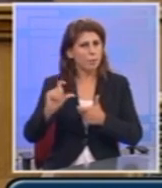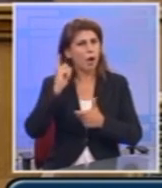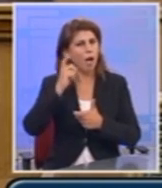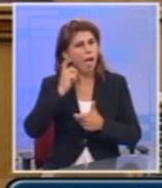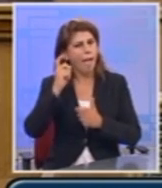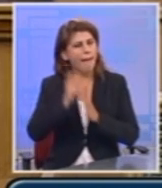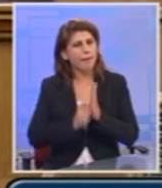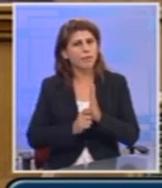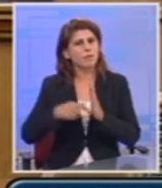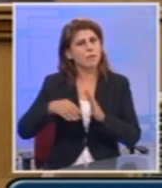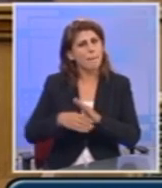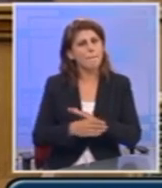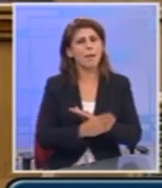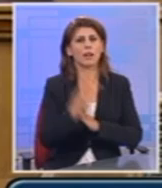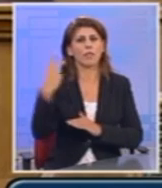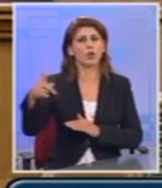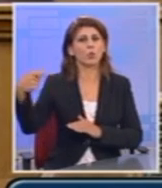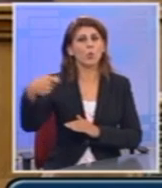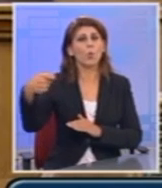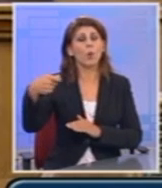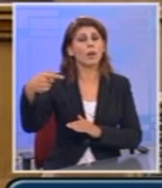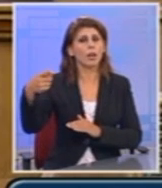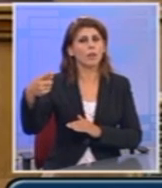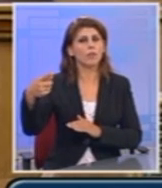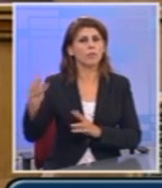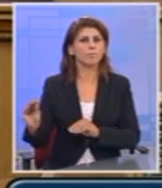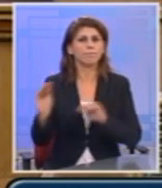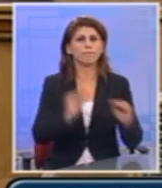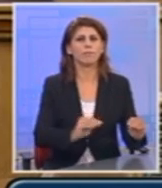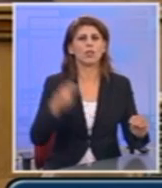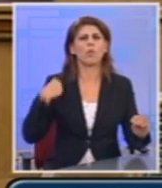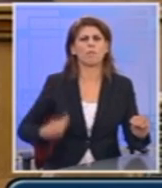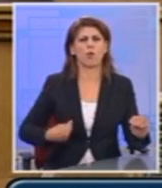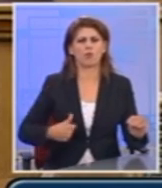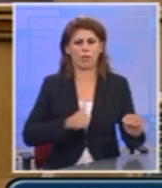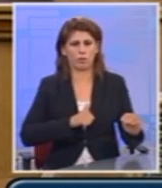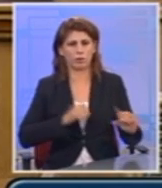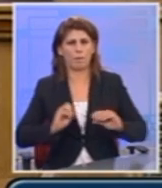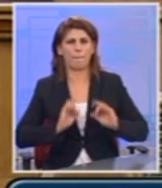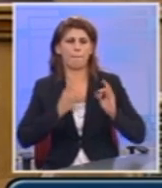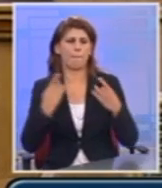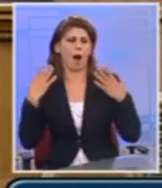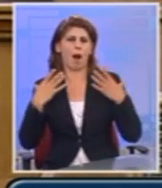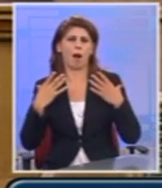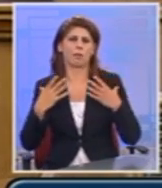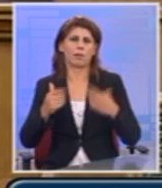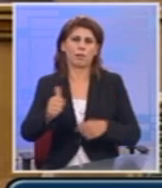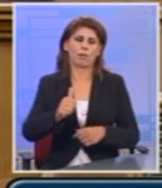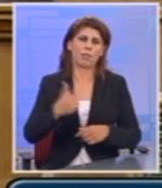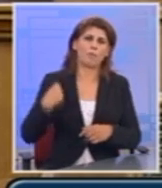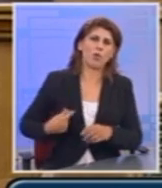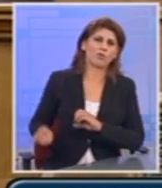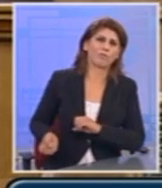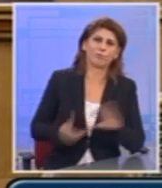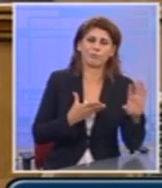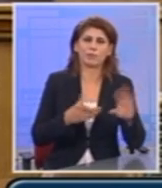περάσουν το ιστικό τους χρέος σε δημόσια αχαραγα σστο δημόσιο δηλαδή αυτό είναι πολύ σαφές και γίνεται πολύ